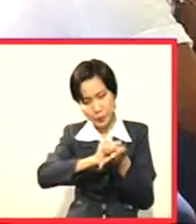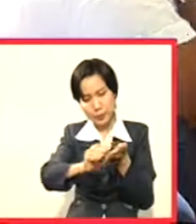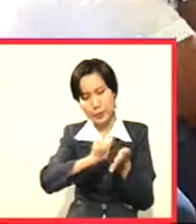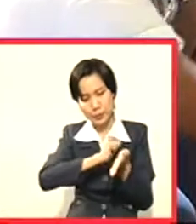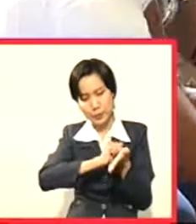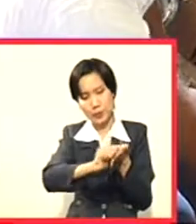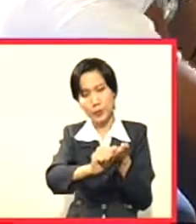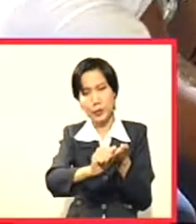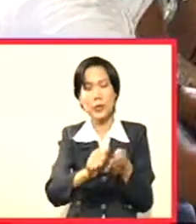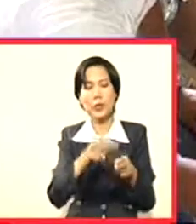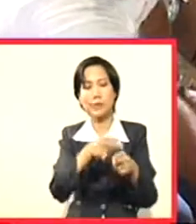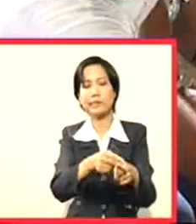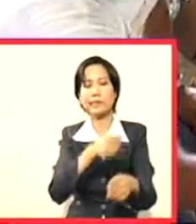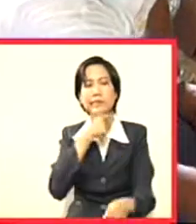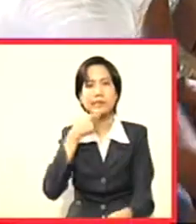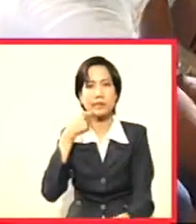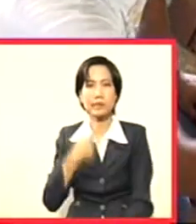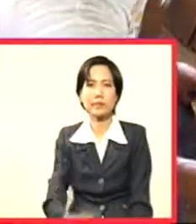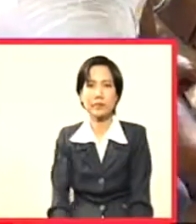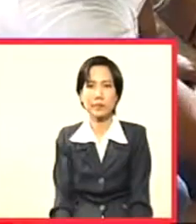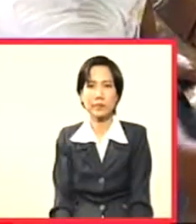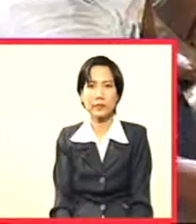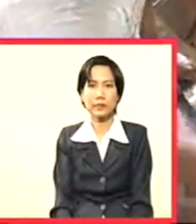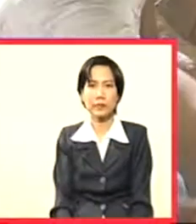ช็ดออกแล้วปล่อยทิ้งไว้ให้แห้ง